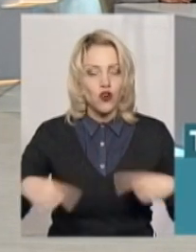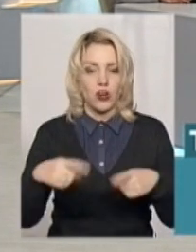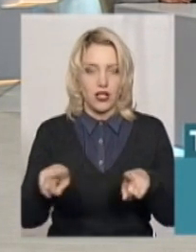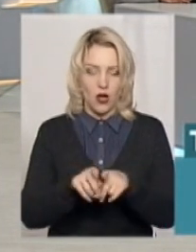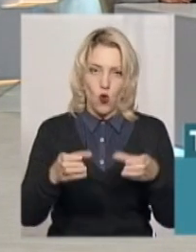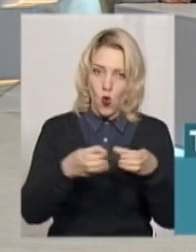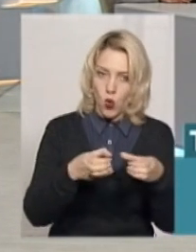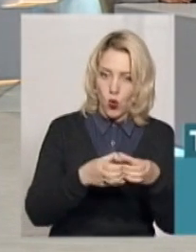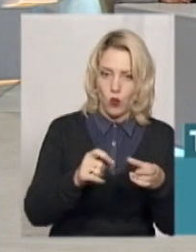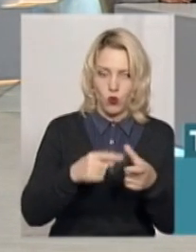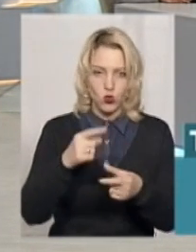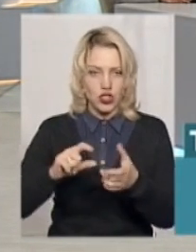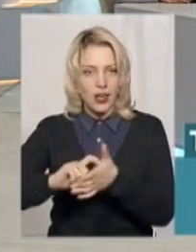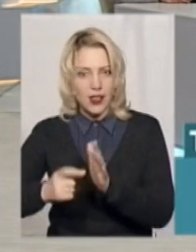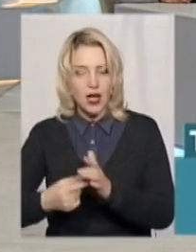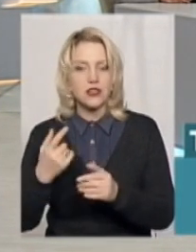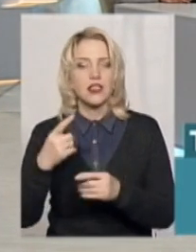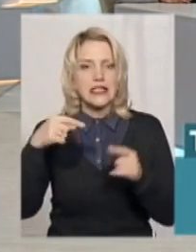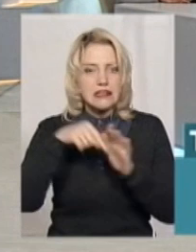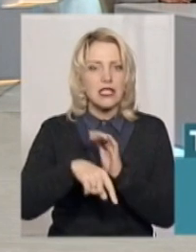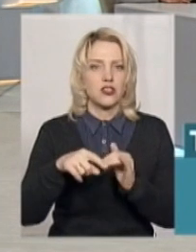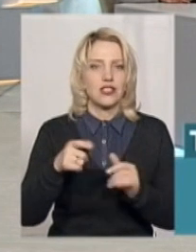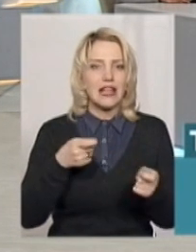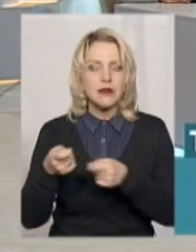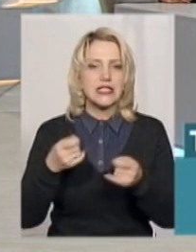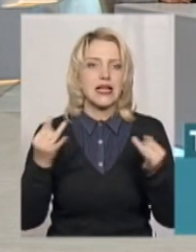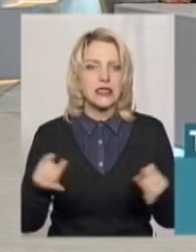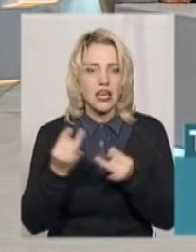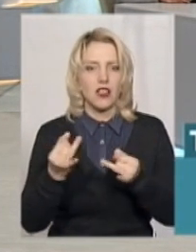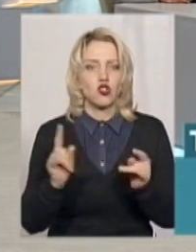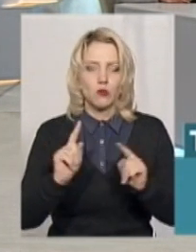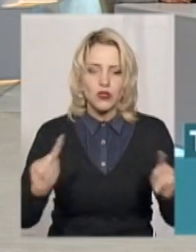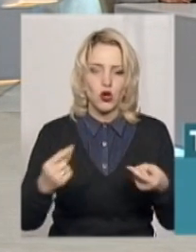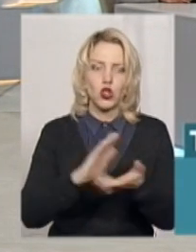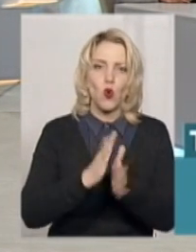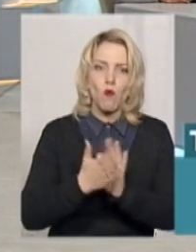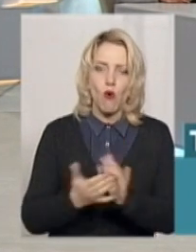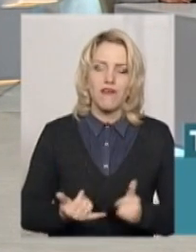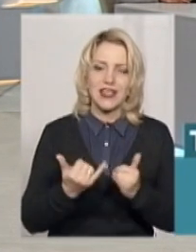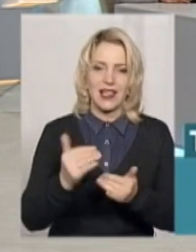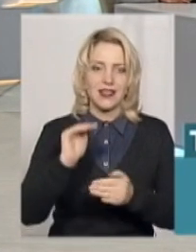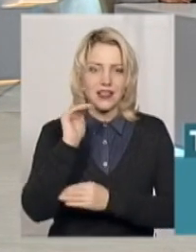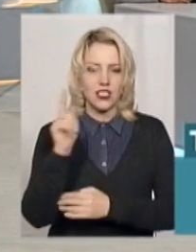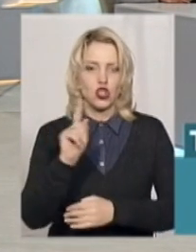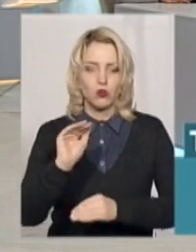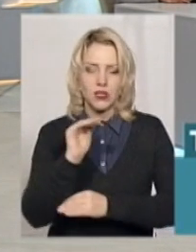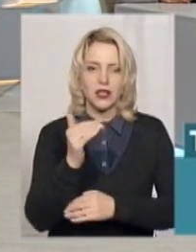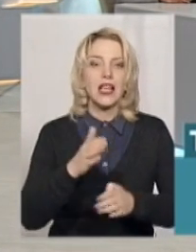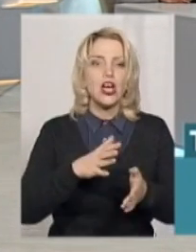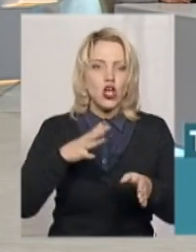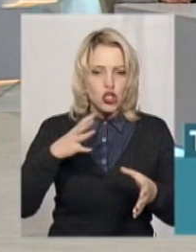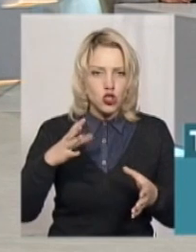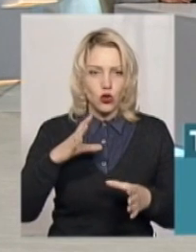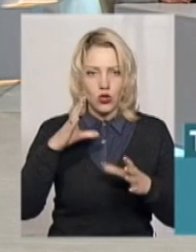чи клас, значить, вона зацікавлена в тому, щоб створити умови для дитини, щоб вона здобувала якісну освіту, а